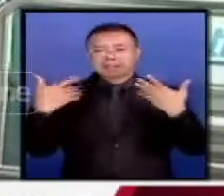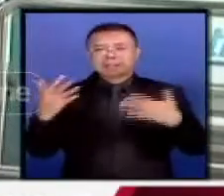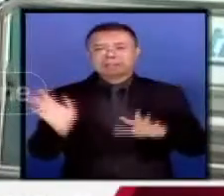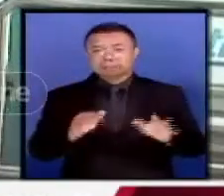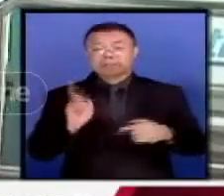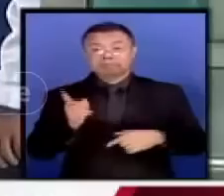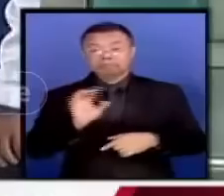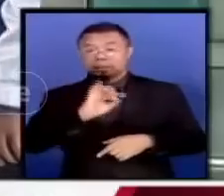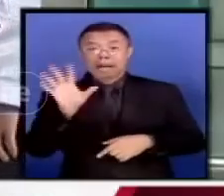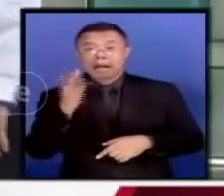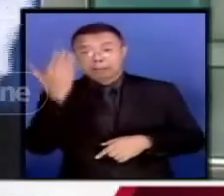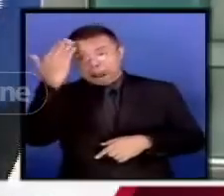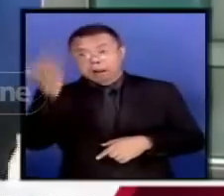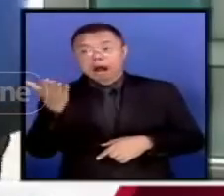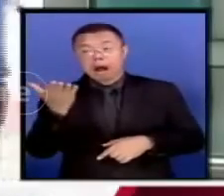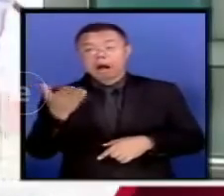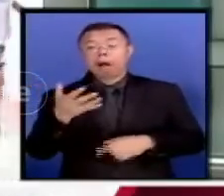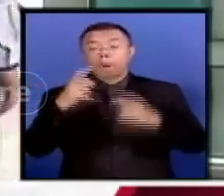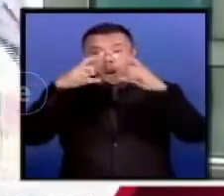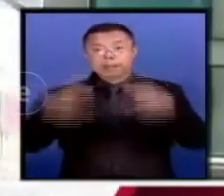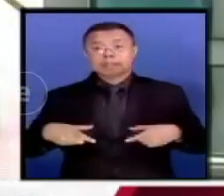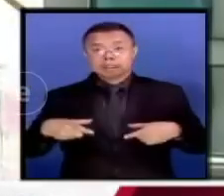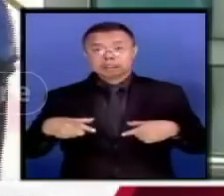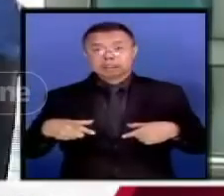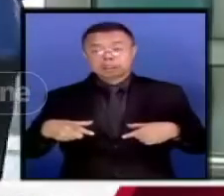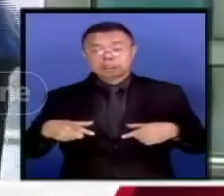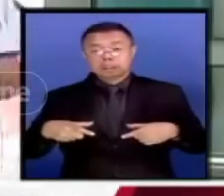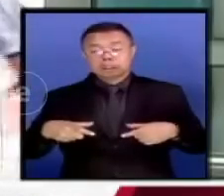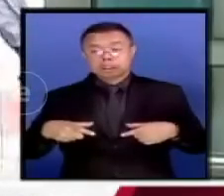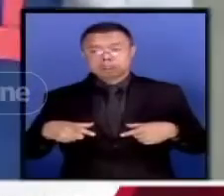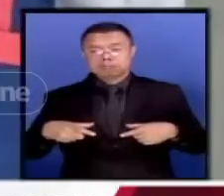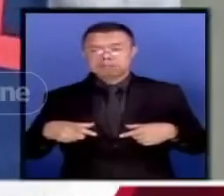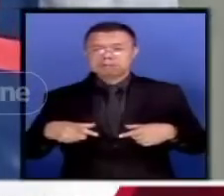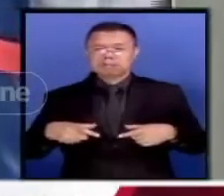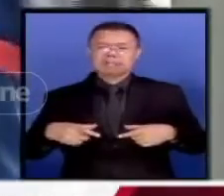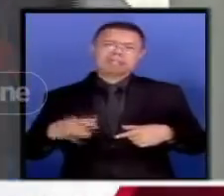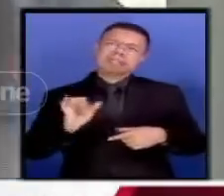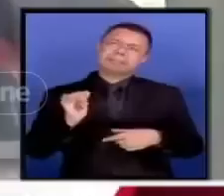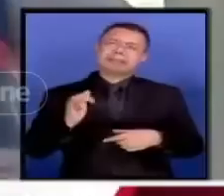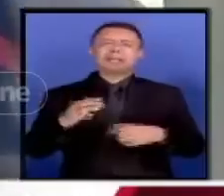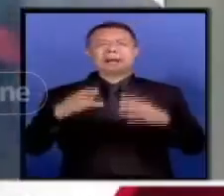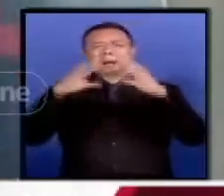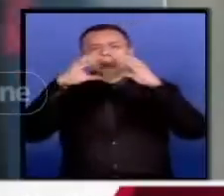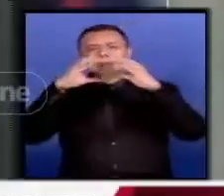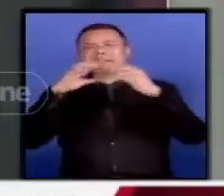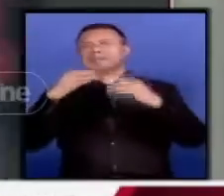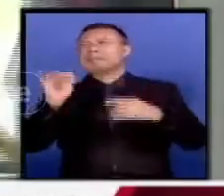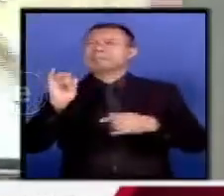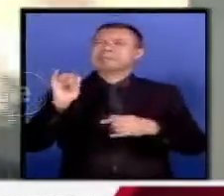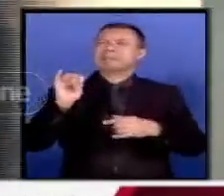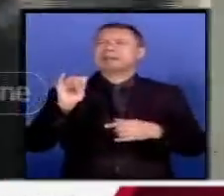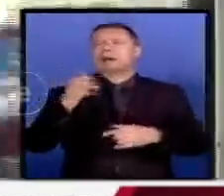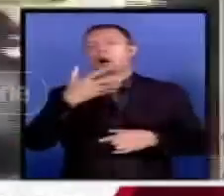itu ada alasan lain nggak, Bu, kenapa Ibu lebih memilih melepas masker nih, Bu? Ya kayak kok bermasker nggak enak aja ini, apa tuh